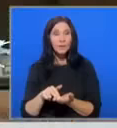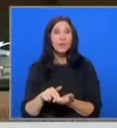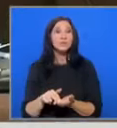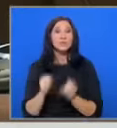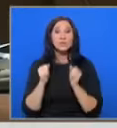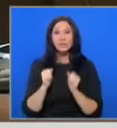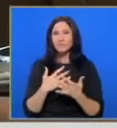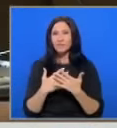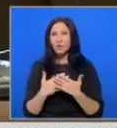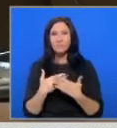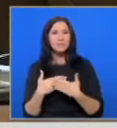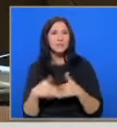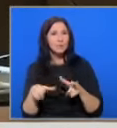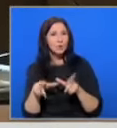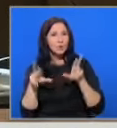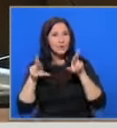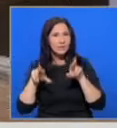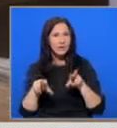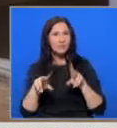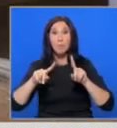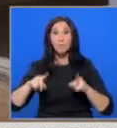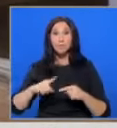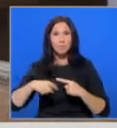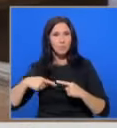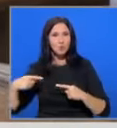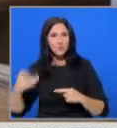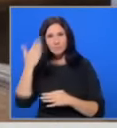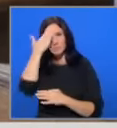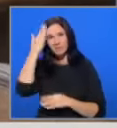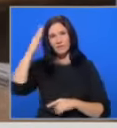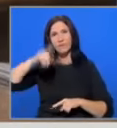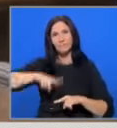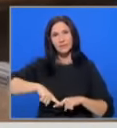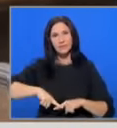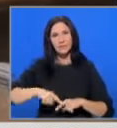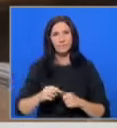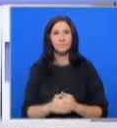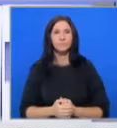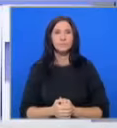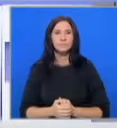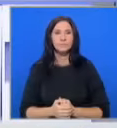в затвор. Близките на Моника се надяват на по-бърз процес и справедлива присъда.